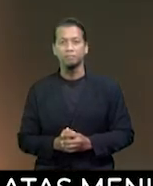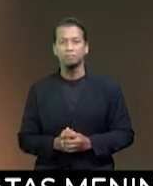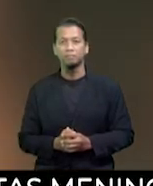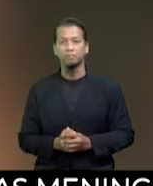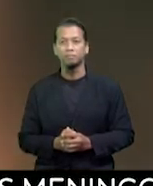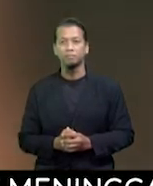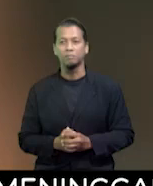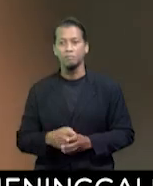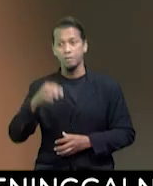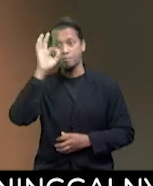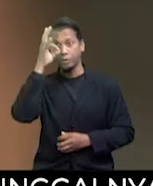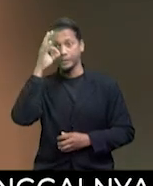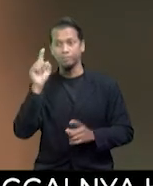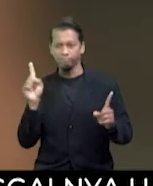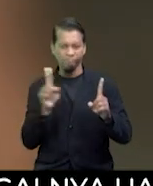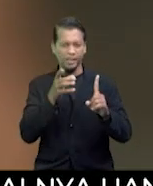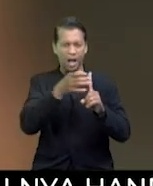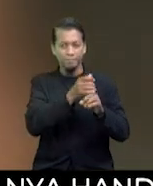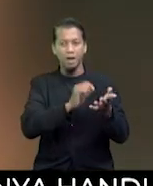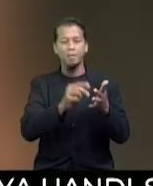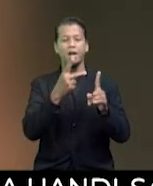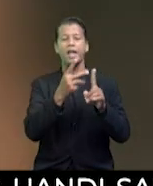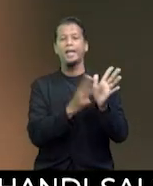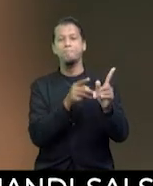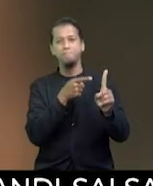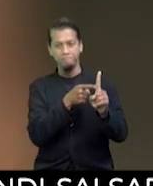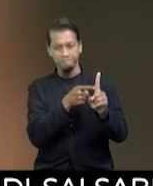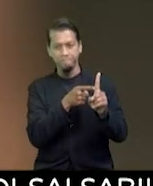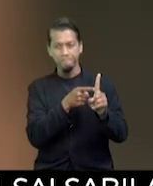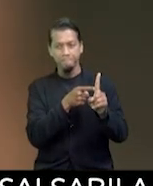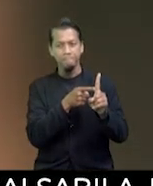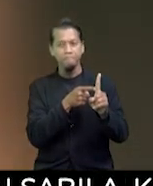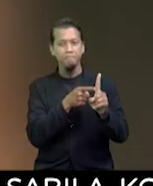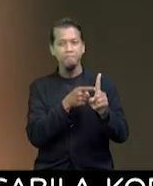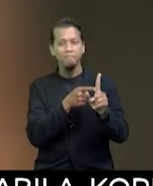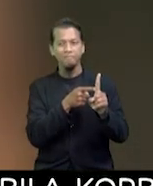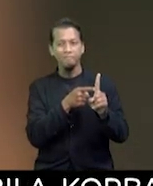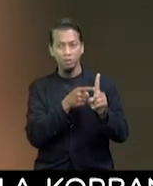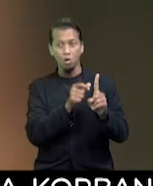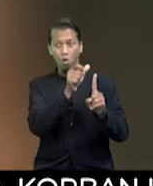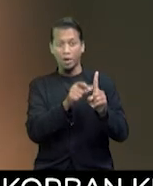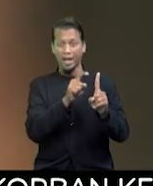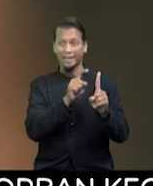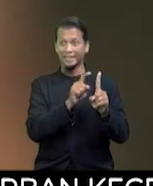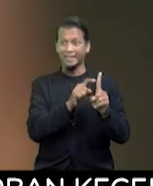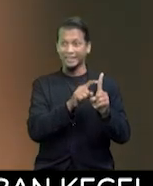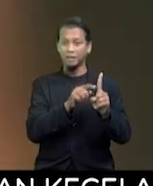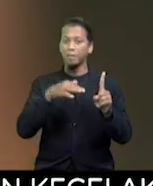Polisi menangkap HM pelaku penganiayaan terhadap FA, pelajar SMA di sebuah kafe di kawasan Medan Johor, Medan, Sumatera